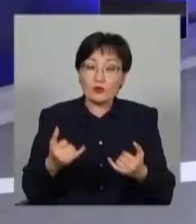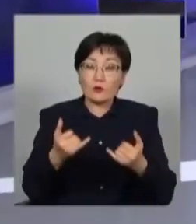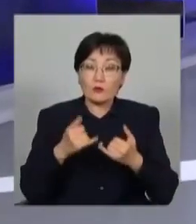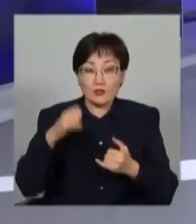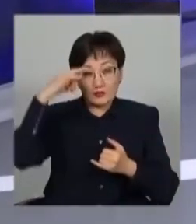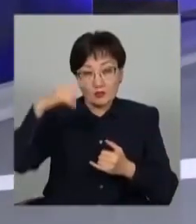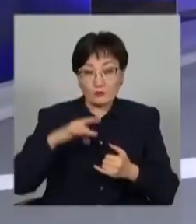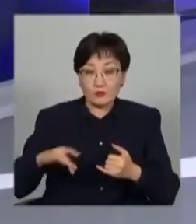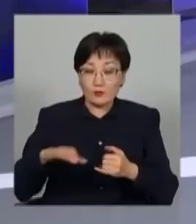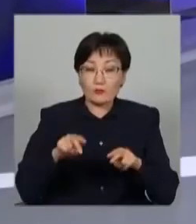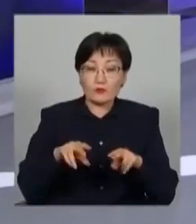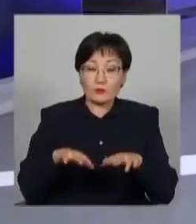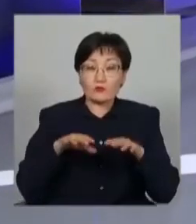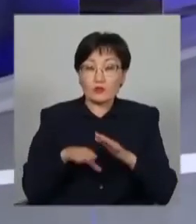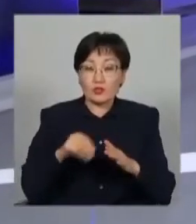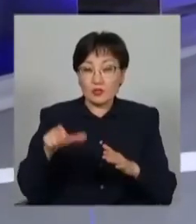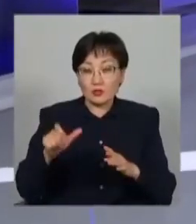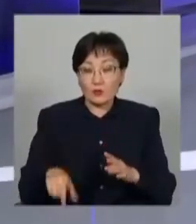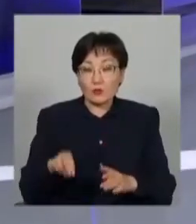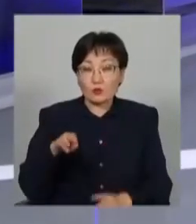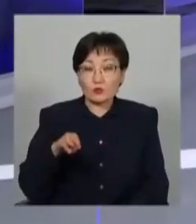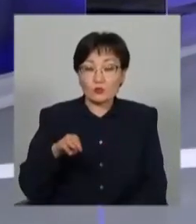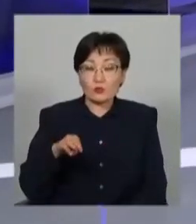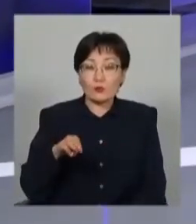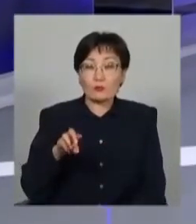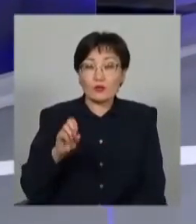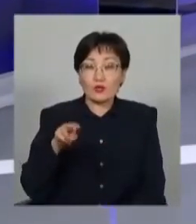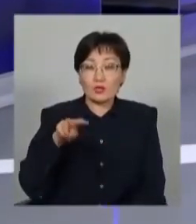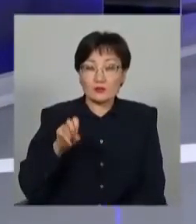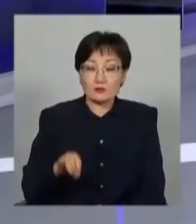Қазақстан Республикасы парламент мәжілісінің депутаты Бекхали Торғаев мырза болатын.